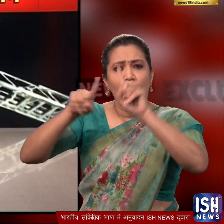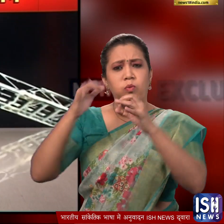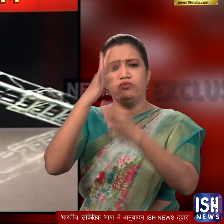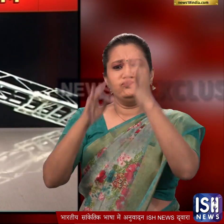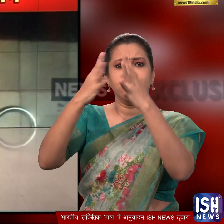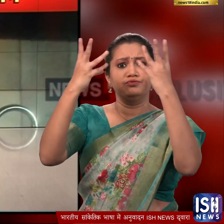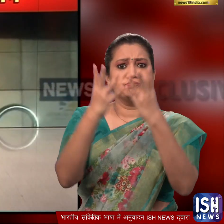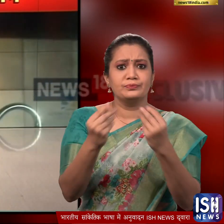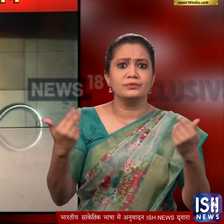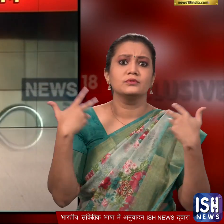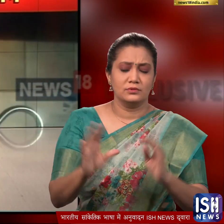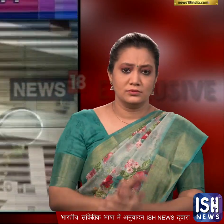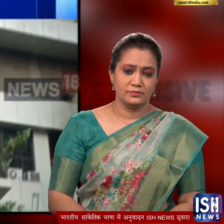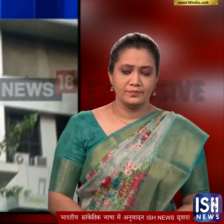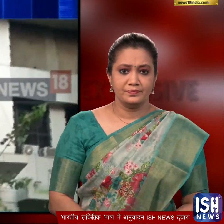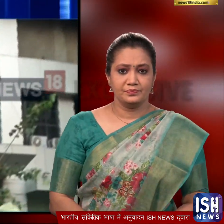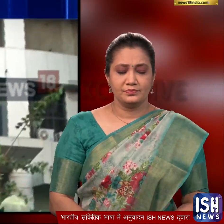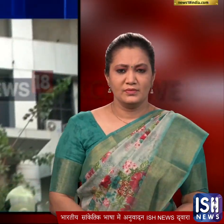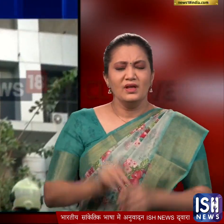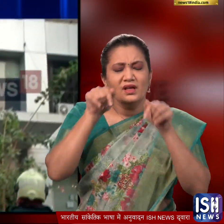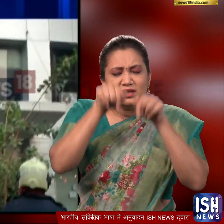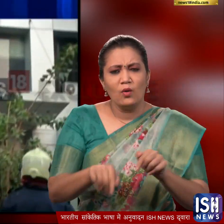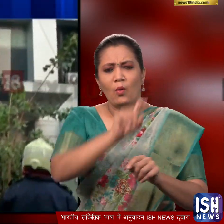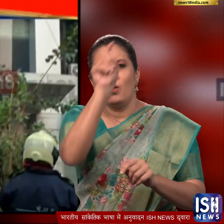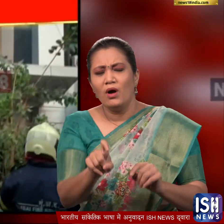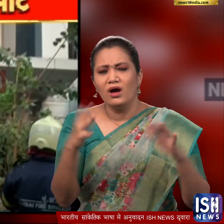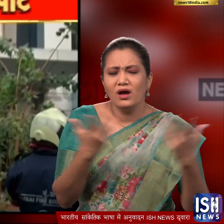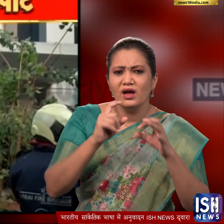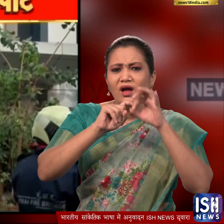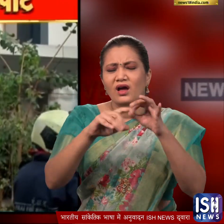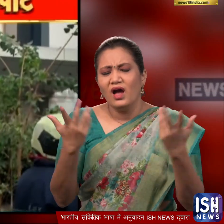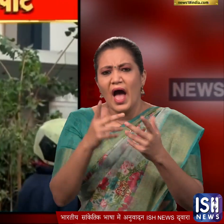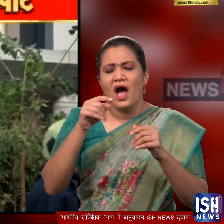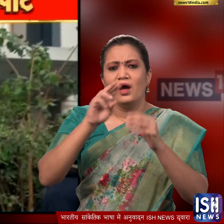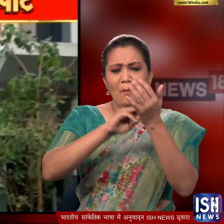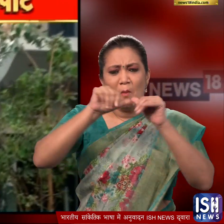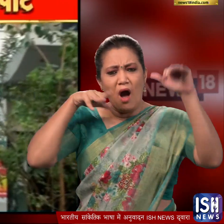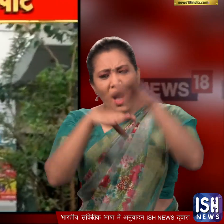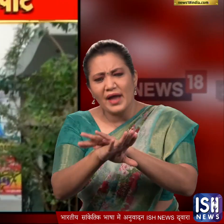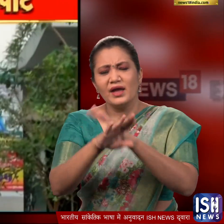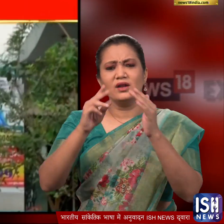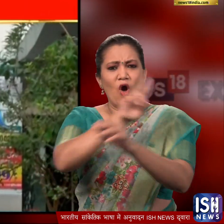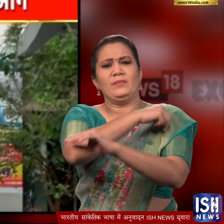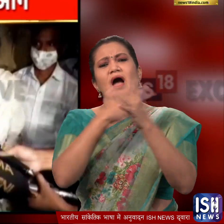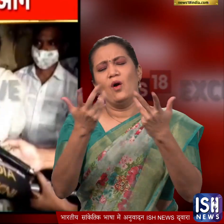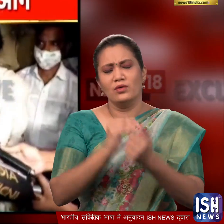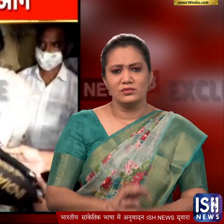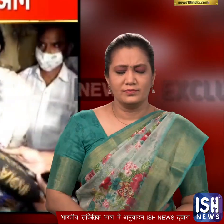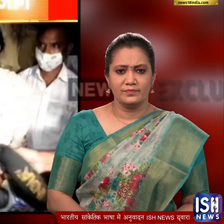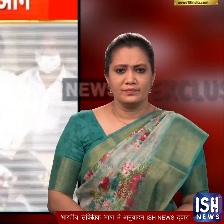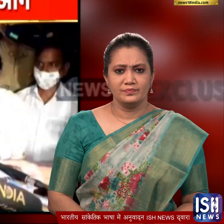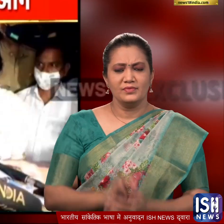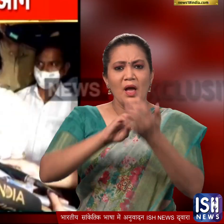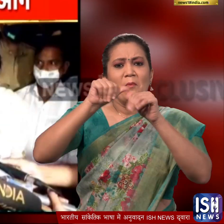दुकानें भी बुरी तरह जल गईं। इसीलिए सवाल खड़े होने लगे कि आखिर एक शॉपिंग मॉल के अंदर अस्पताल कैसे बन गया। कार्रवाई